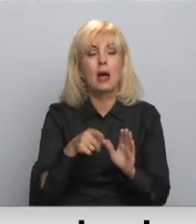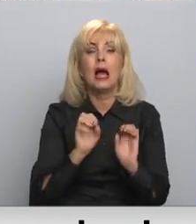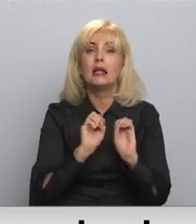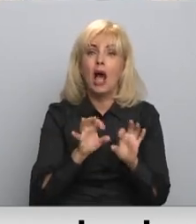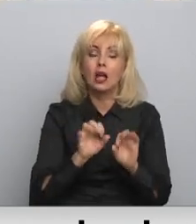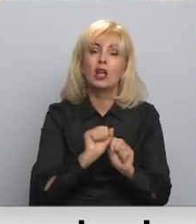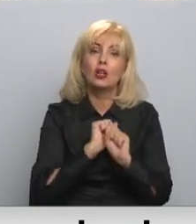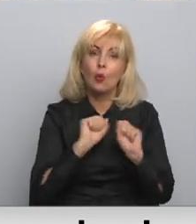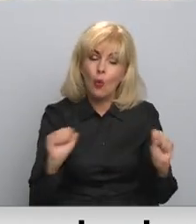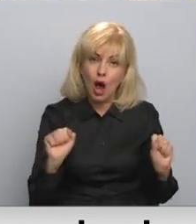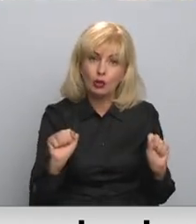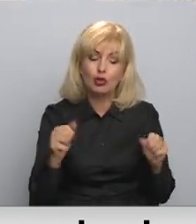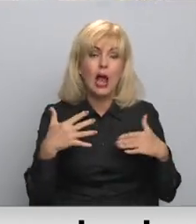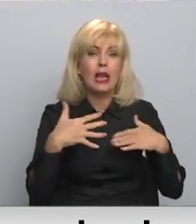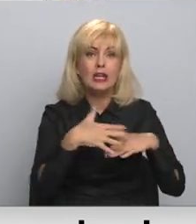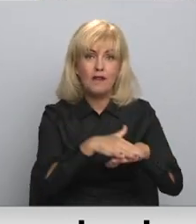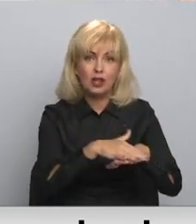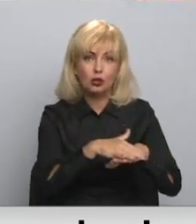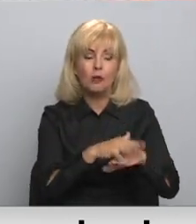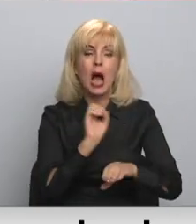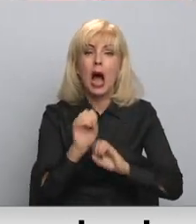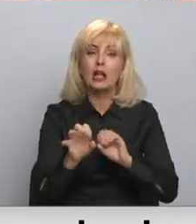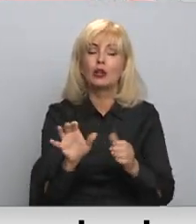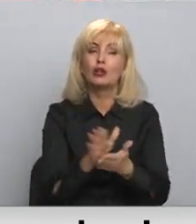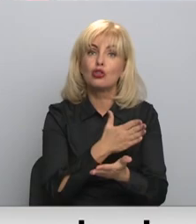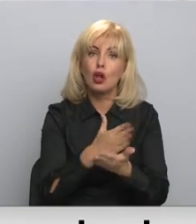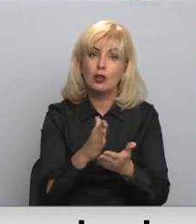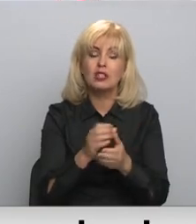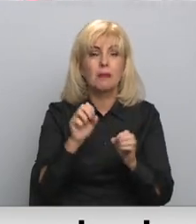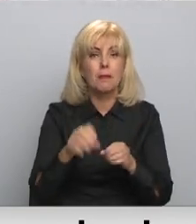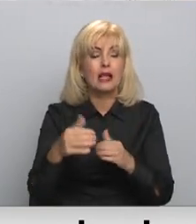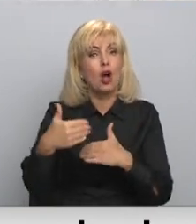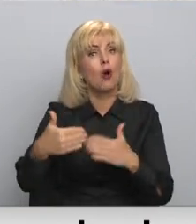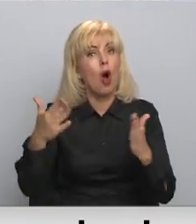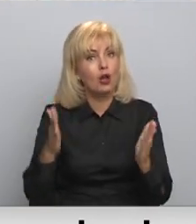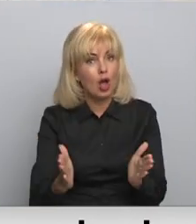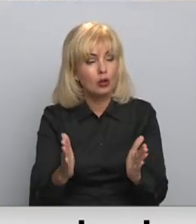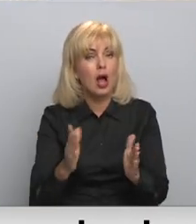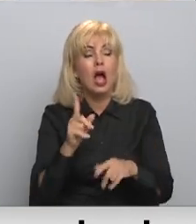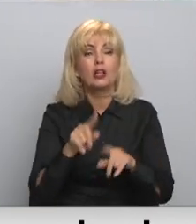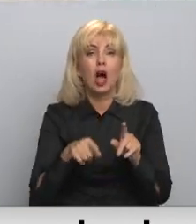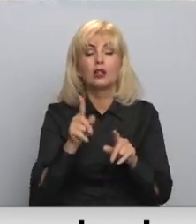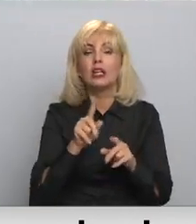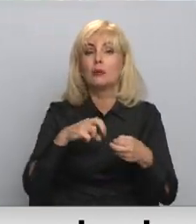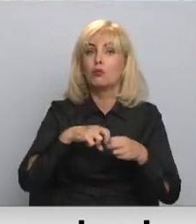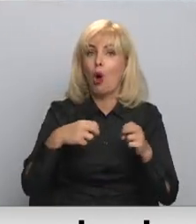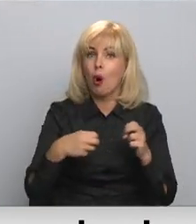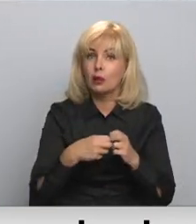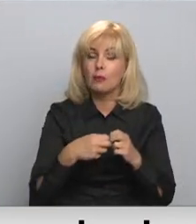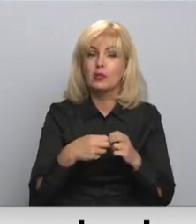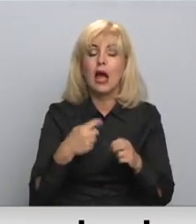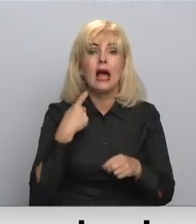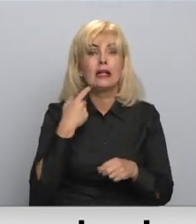ka ir jānodrošina arī infrastruktūra, proti atkritumu šķirošanas konteineri. Taču ar to ik pa laikam rodas problēmas. Kāds